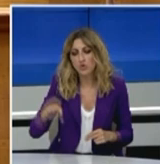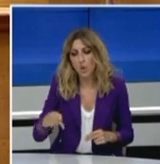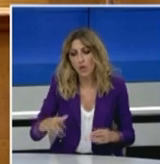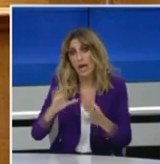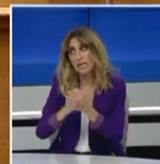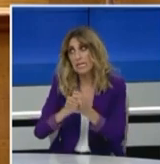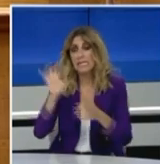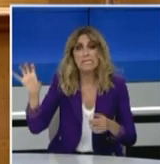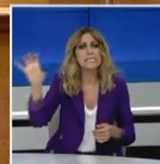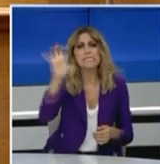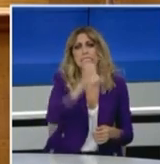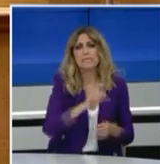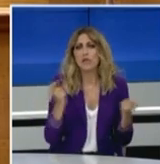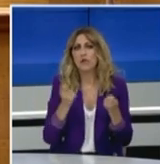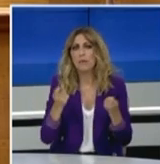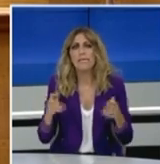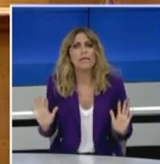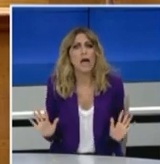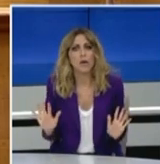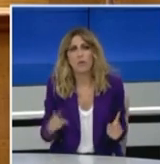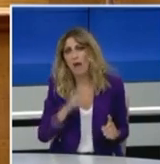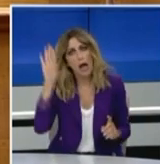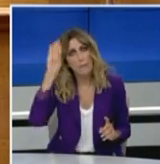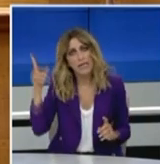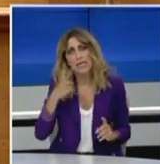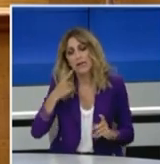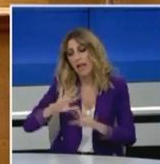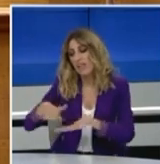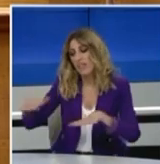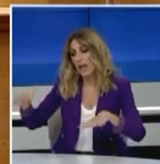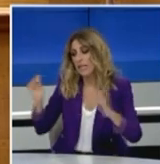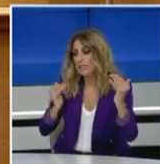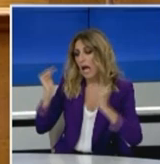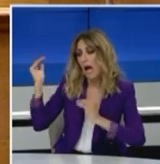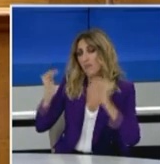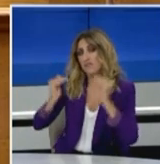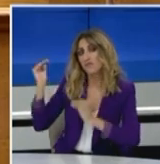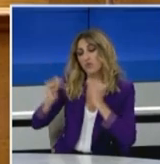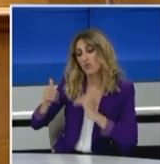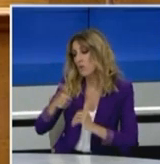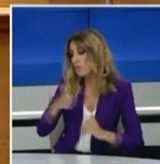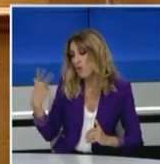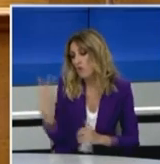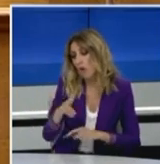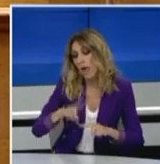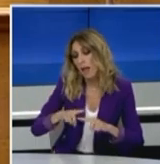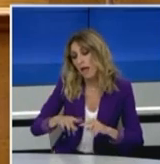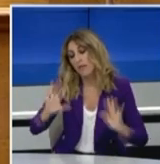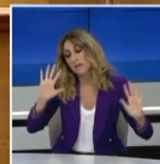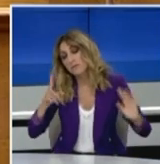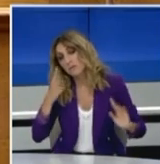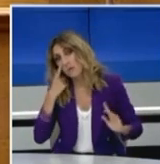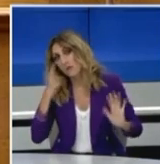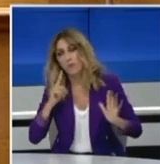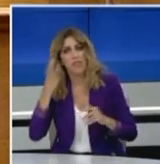συμμάχους σας δηλώσεις περί αμφισβητούμενων υδάτων. Είστε και γι' αυτό υπόλογοι απέναντι στον